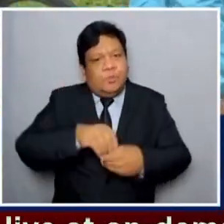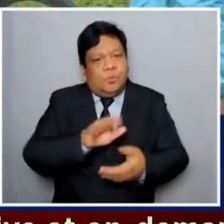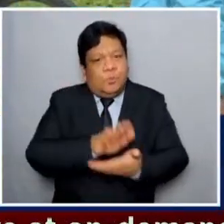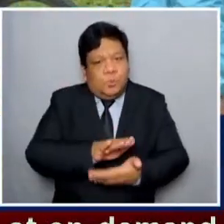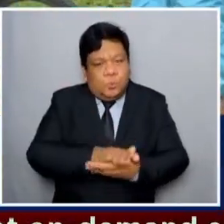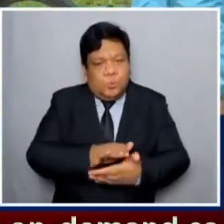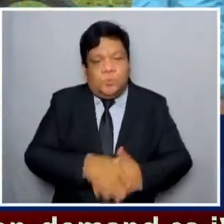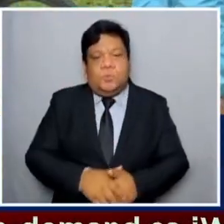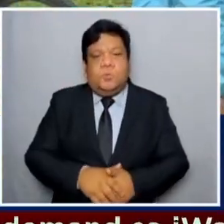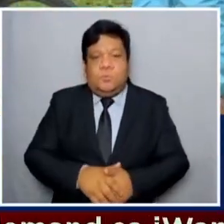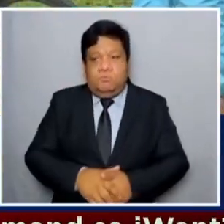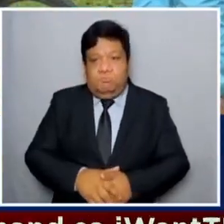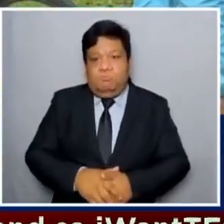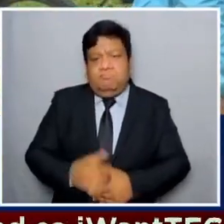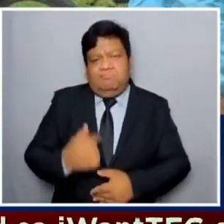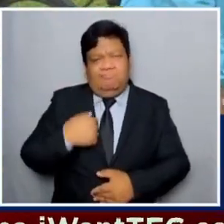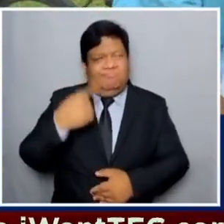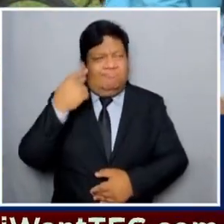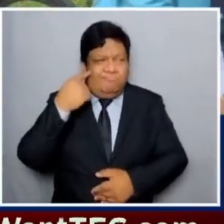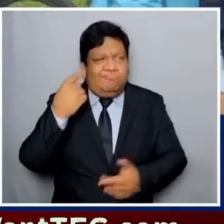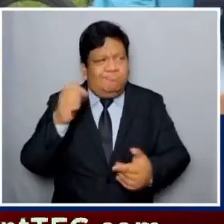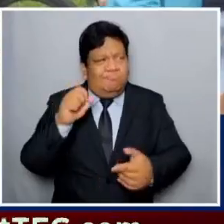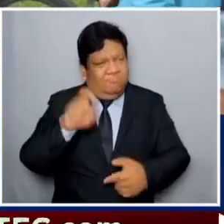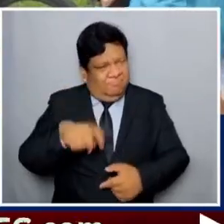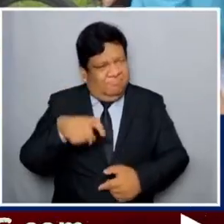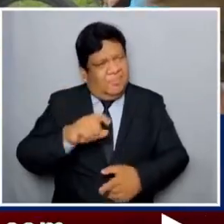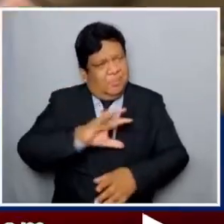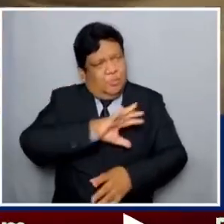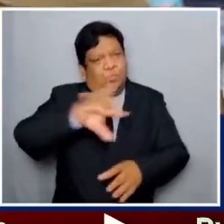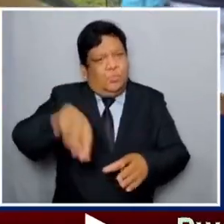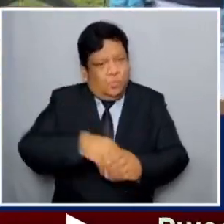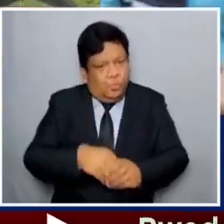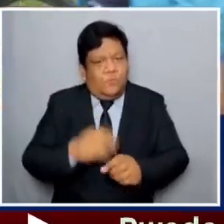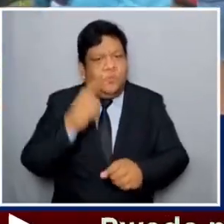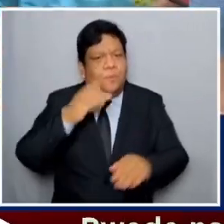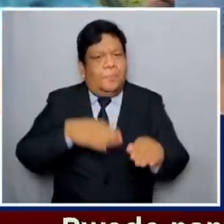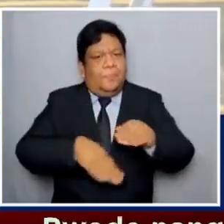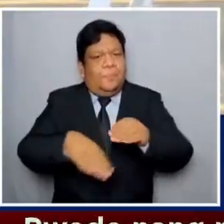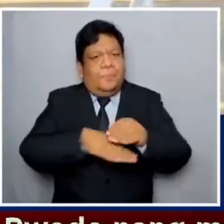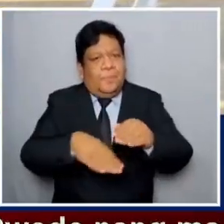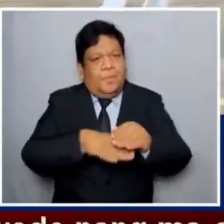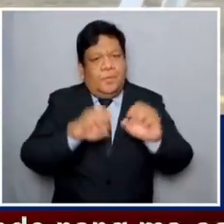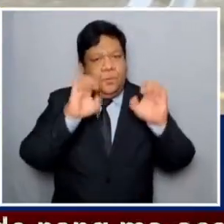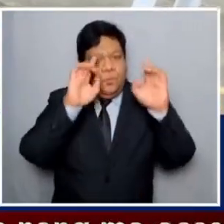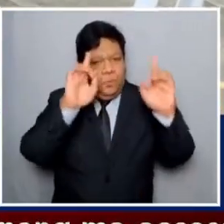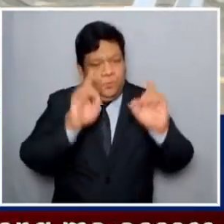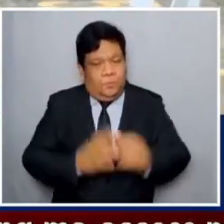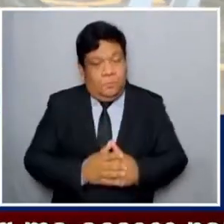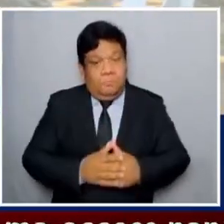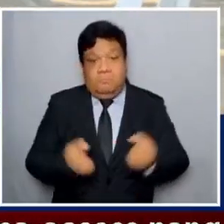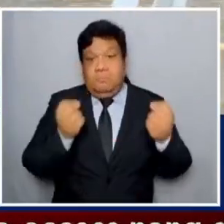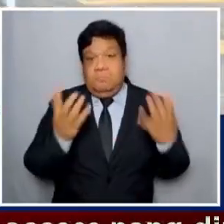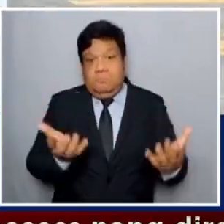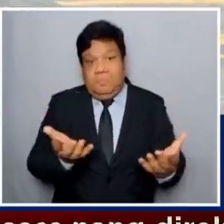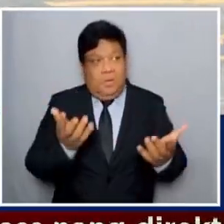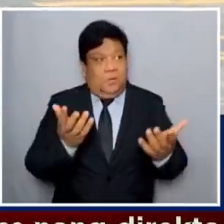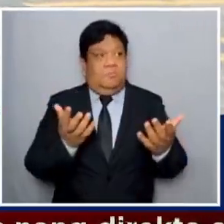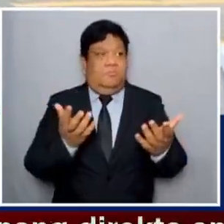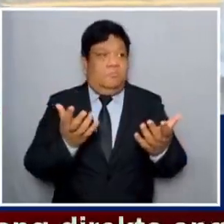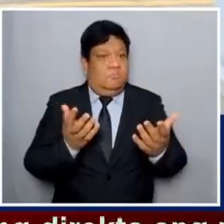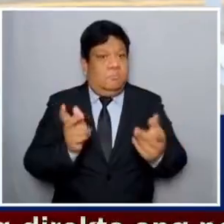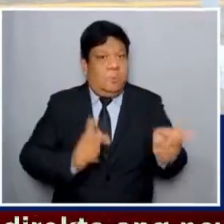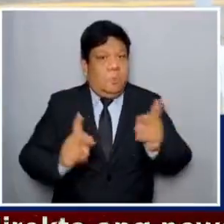Yes, yes. I think this should be part of the basic curriculum. Many people call